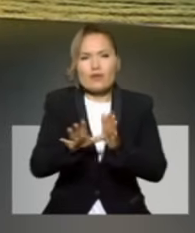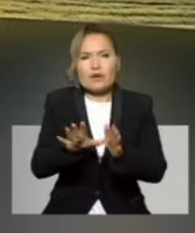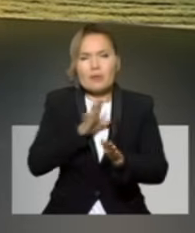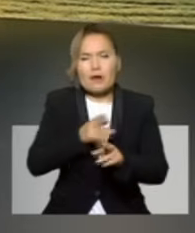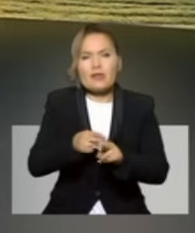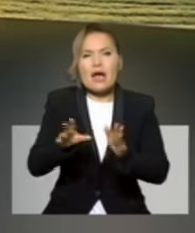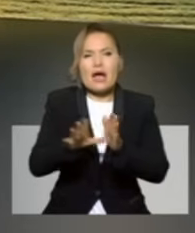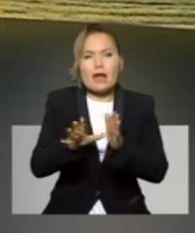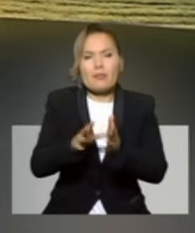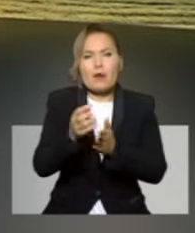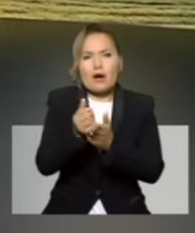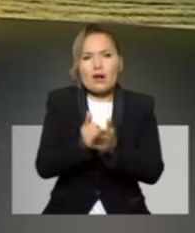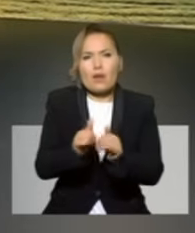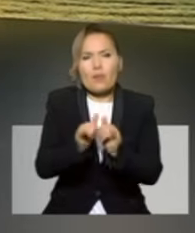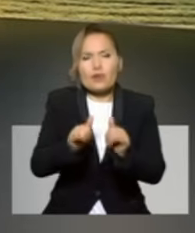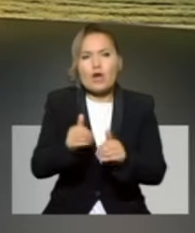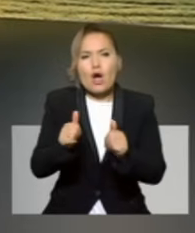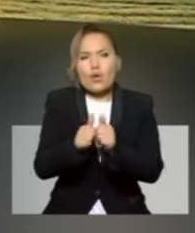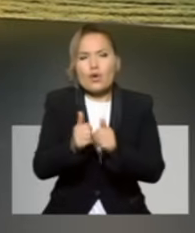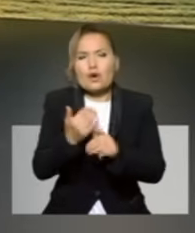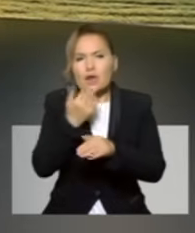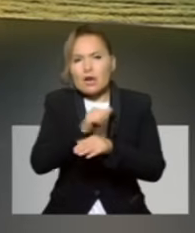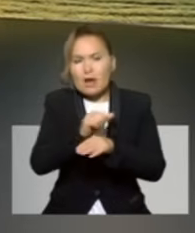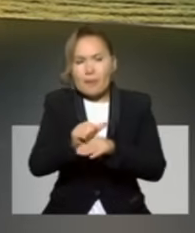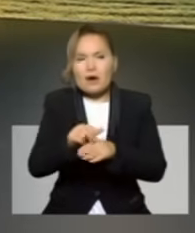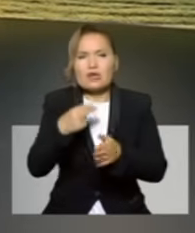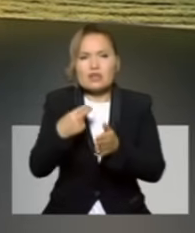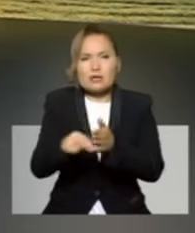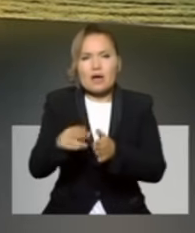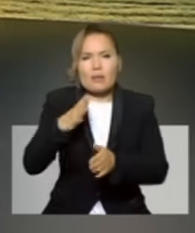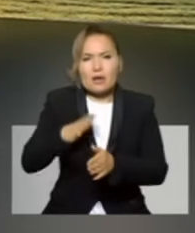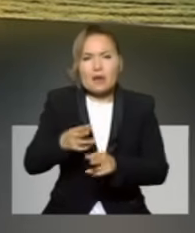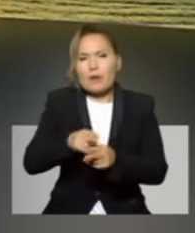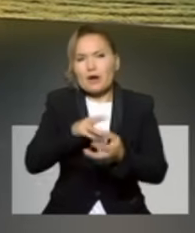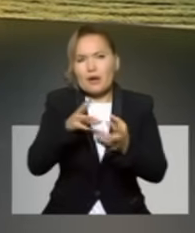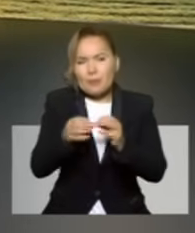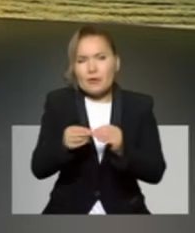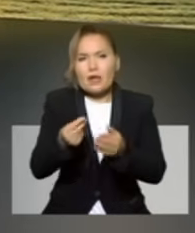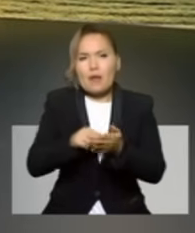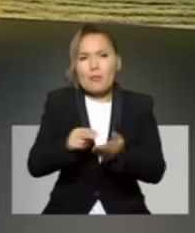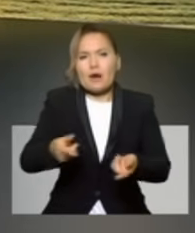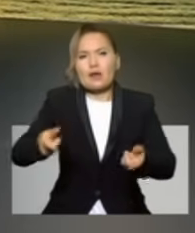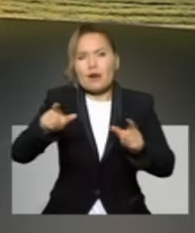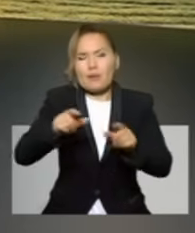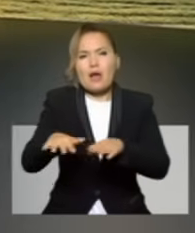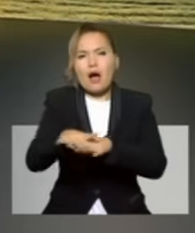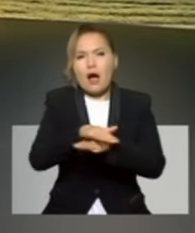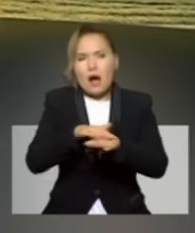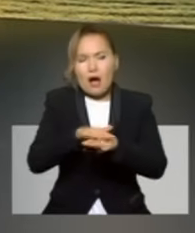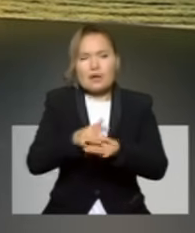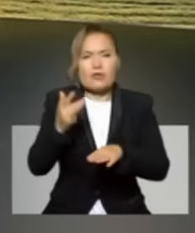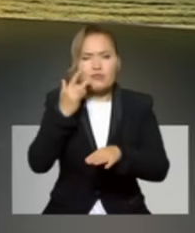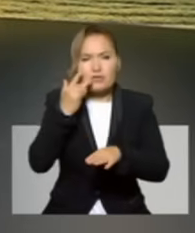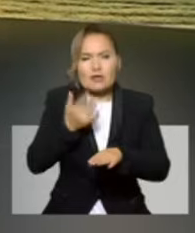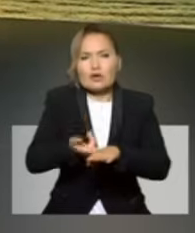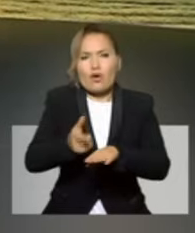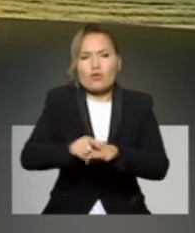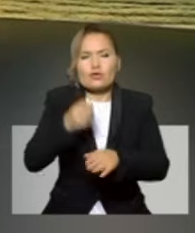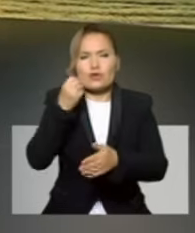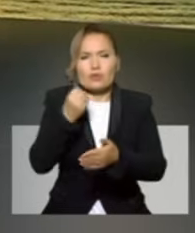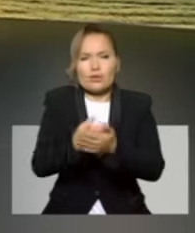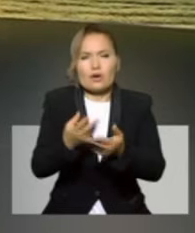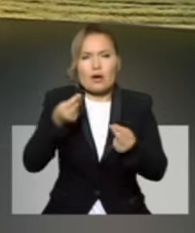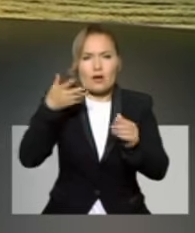Сондықтан электр энергиясын көршісі елдерден сатып алуға мәжбүрміз. Бұл бағаға әсер етіп, тұтынушылардың қалтасы салмақ салат,